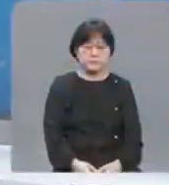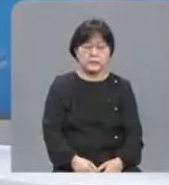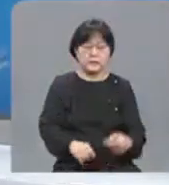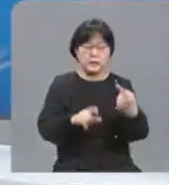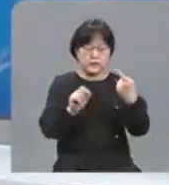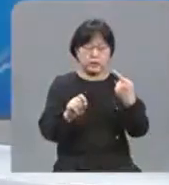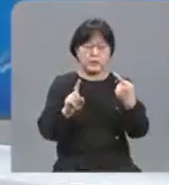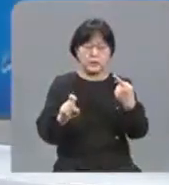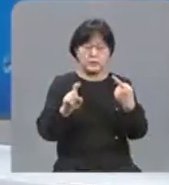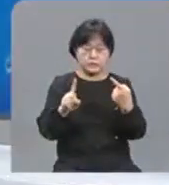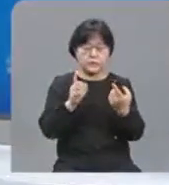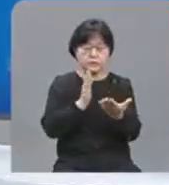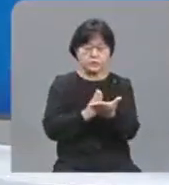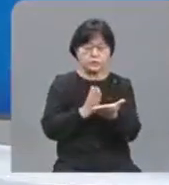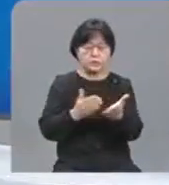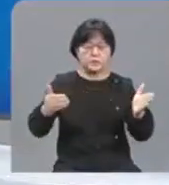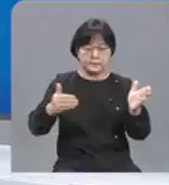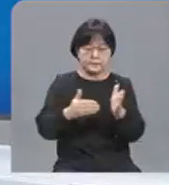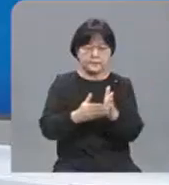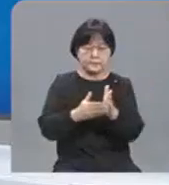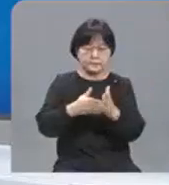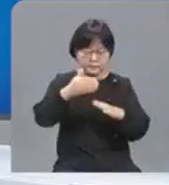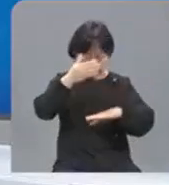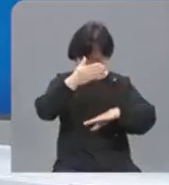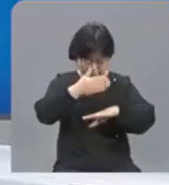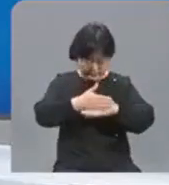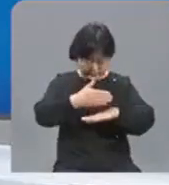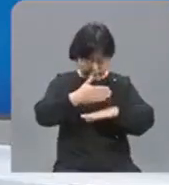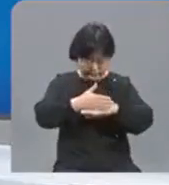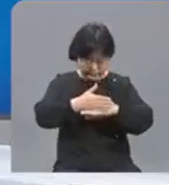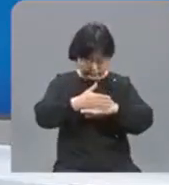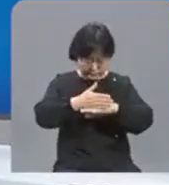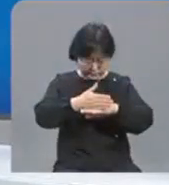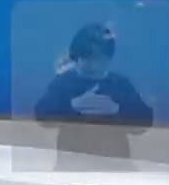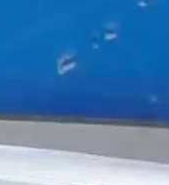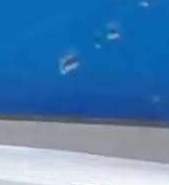1월 11일 뉴스 광장 마칩니다 시청해 주신 여러분